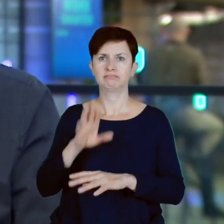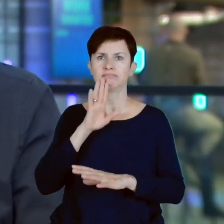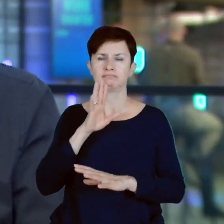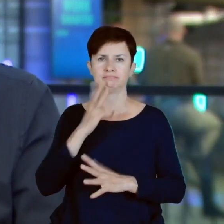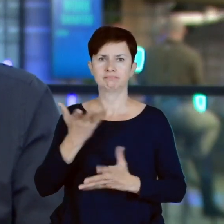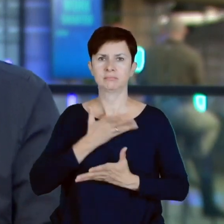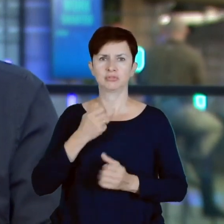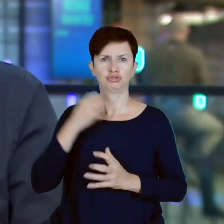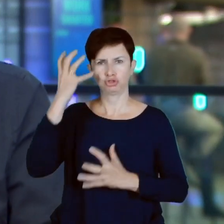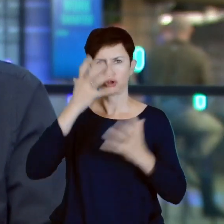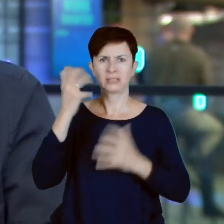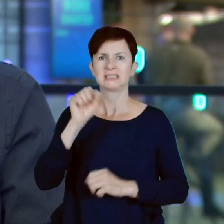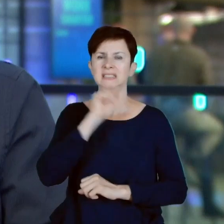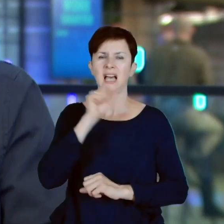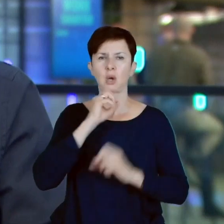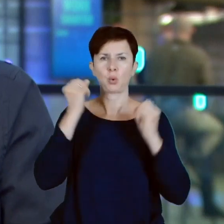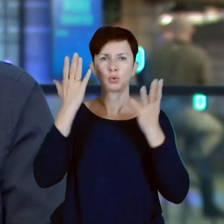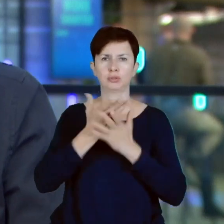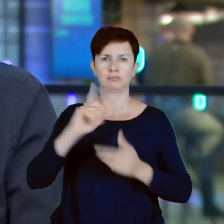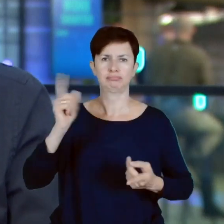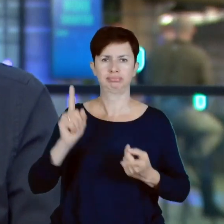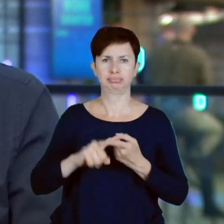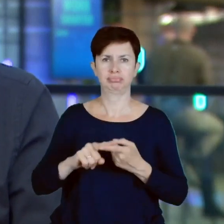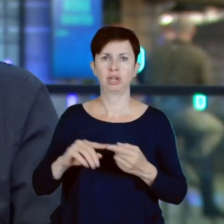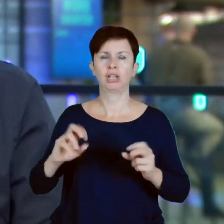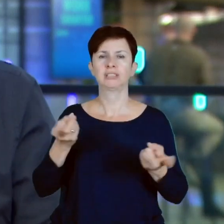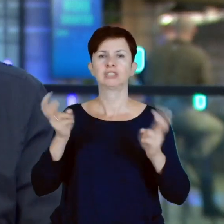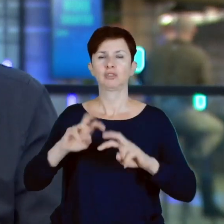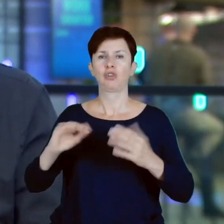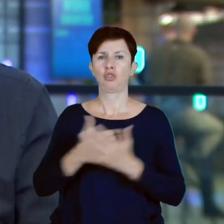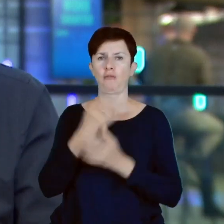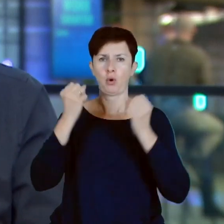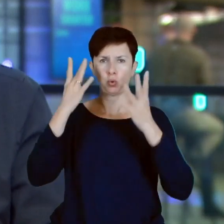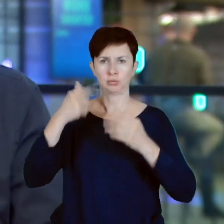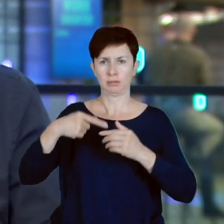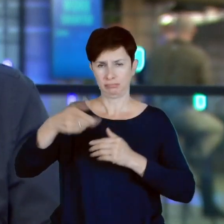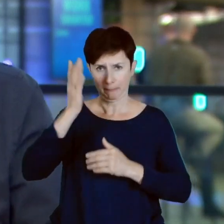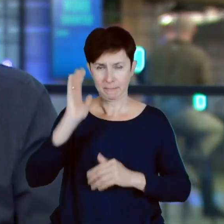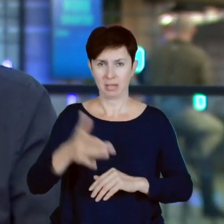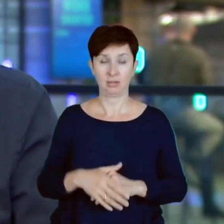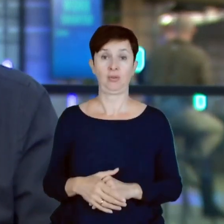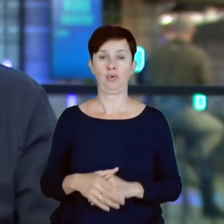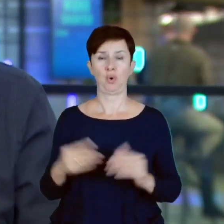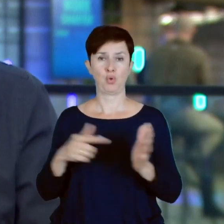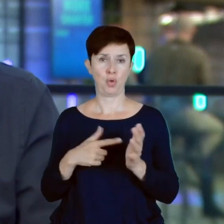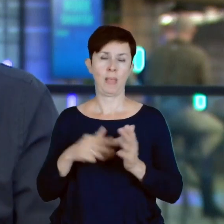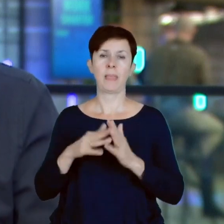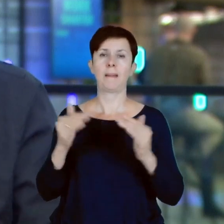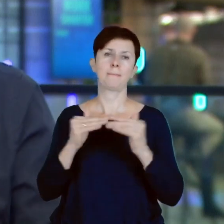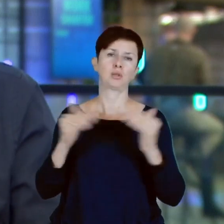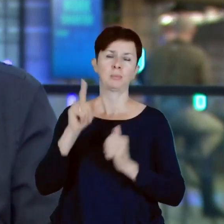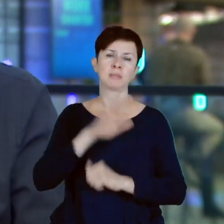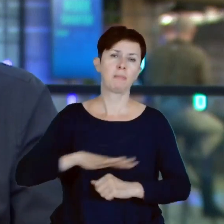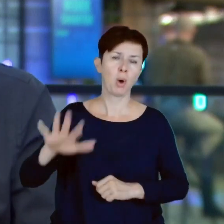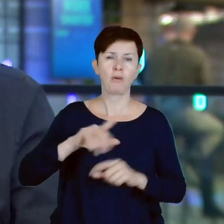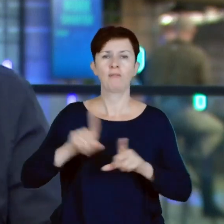kultura się wyczerpała, stworzenie nowej kultury jest projektem, który jest przed nami. I to jest dla mnie sedno i na poziomie społeczeństwa i